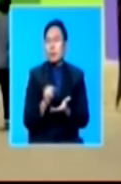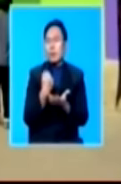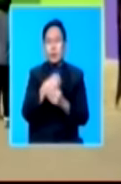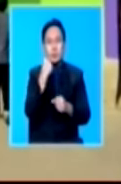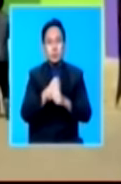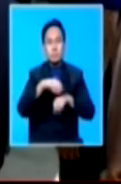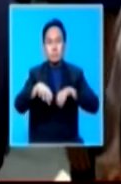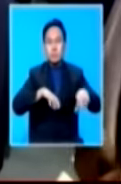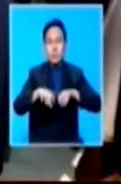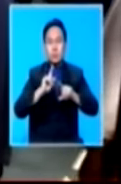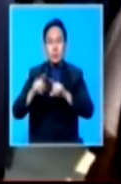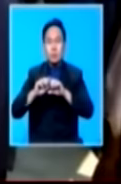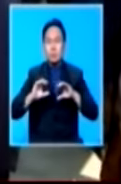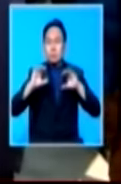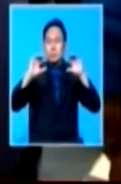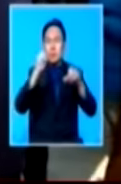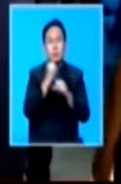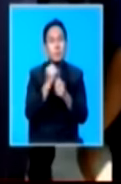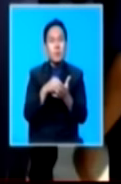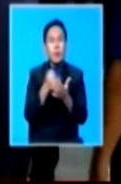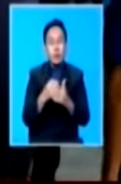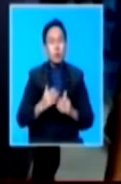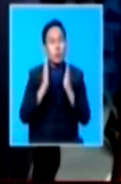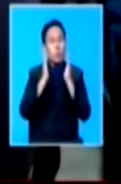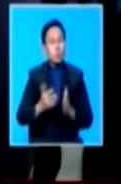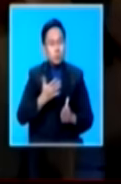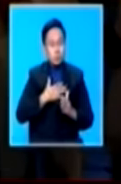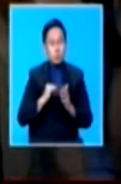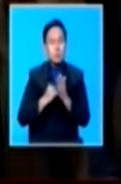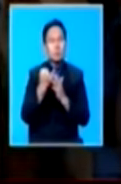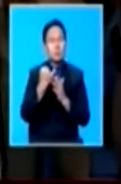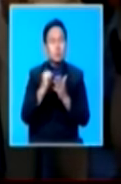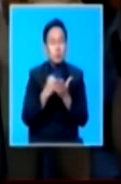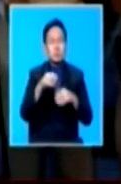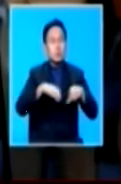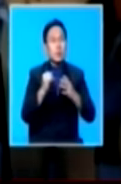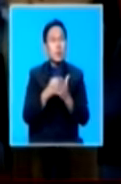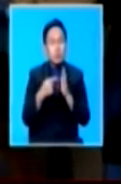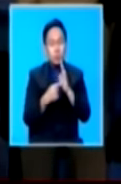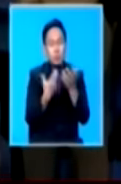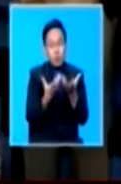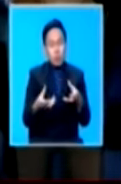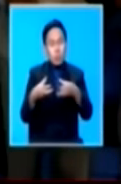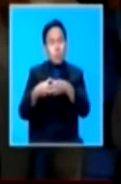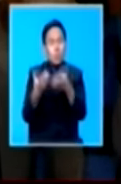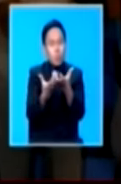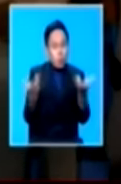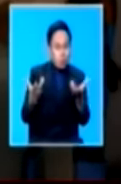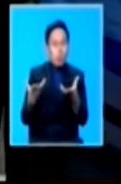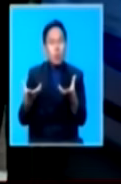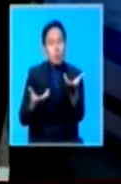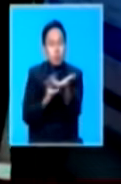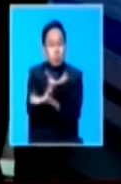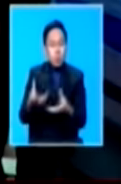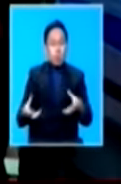การของรัฐบาลและของท่านเองด้วยนะครับในการรวมกลุ่มเช่นการใช้ตัวมือทางเกษตรร่วมกันหรือ